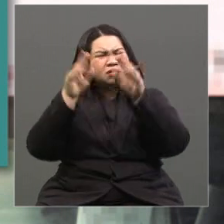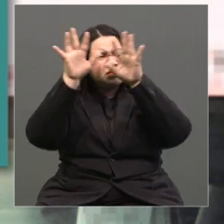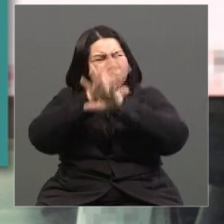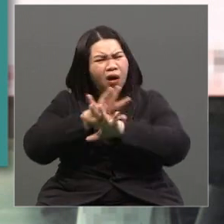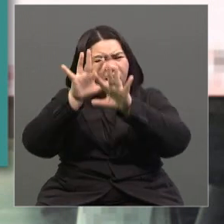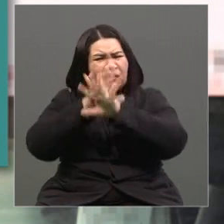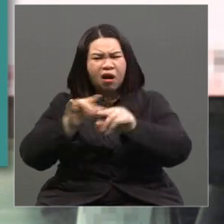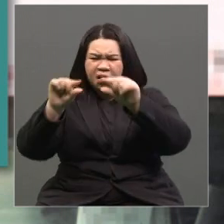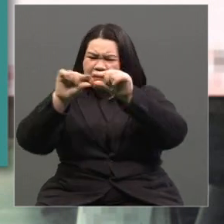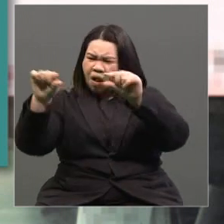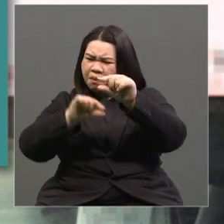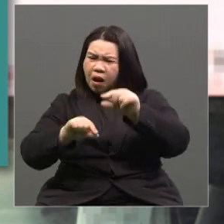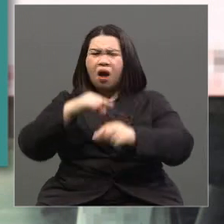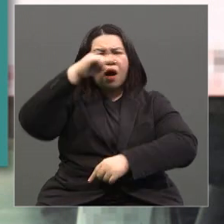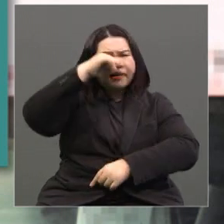เลย